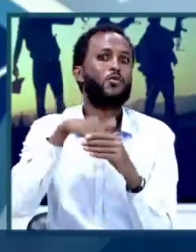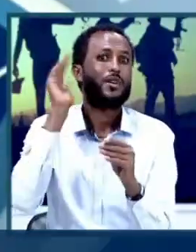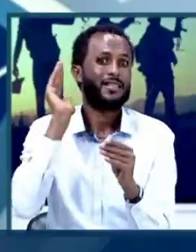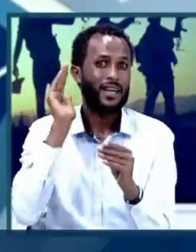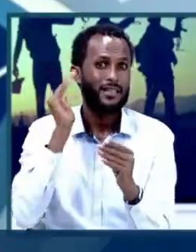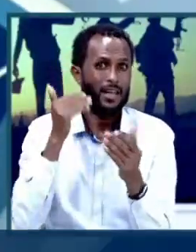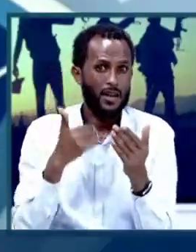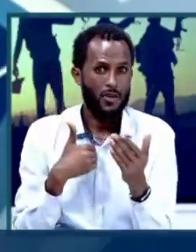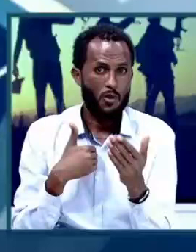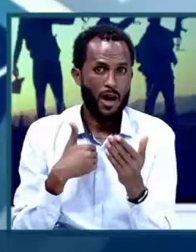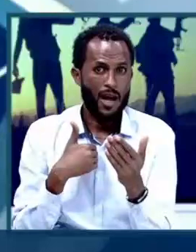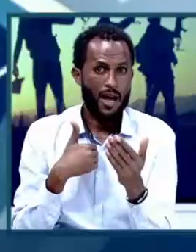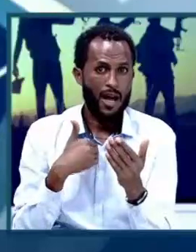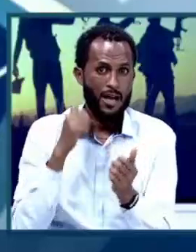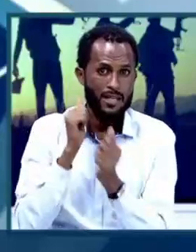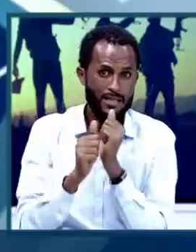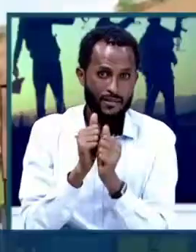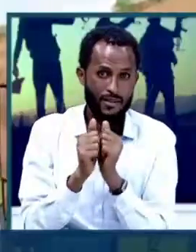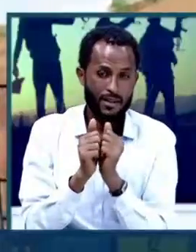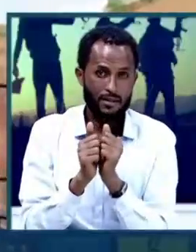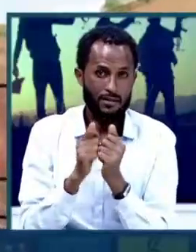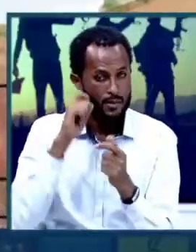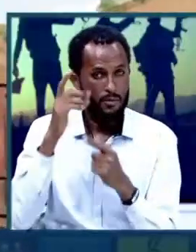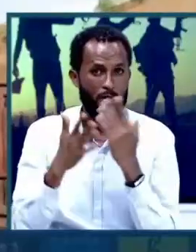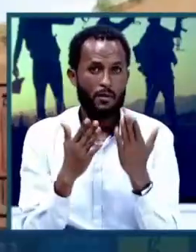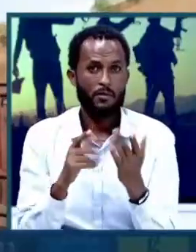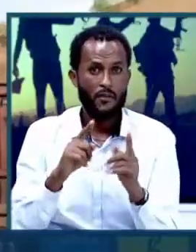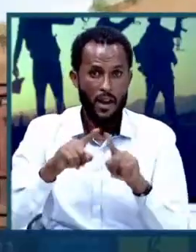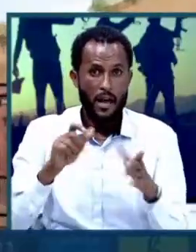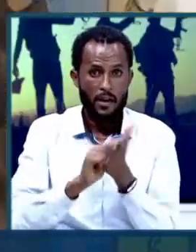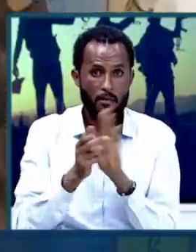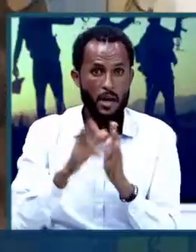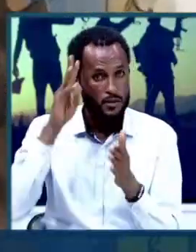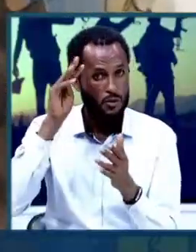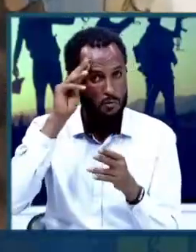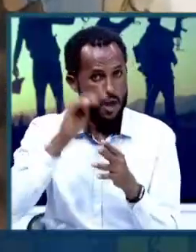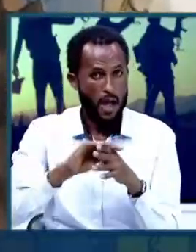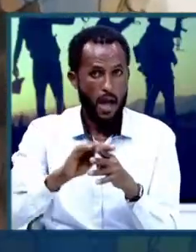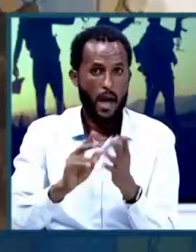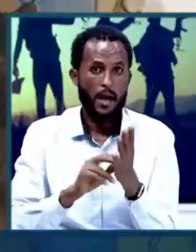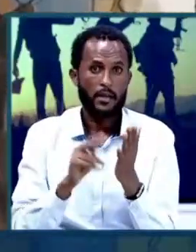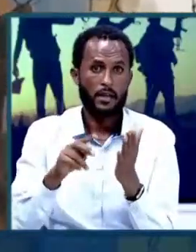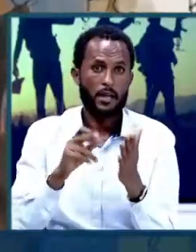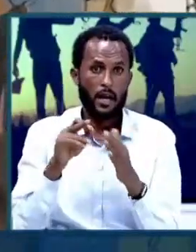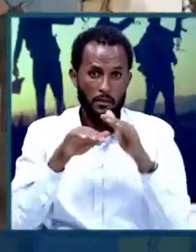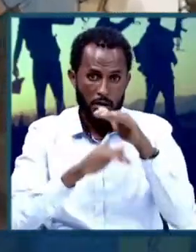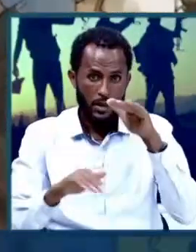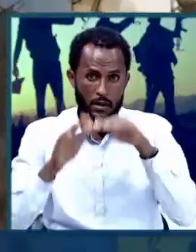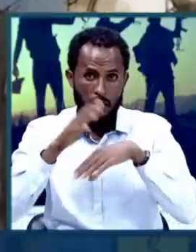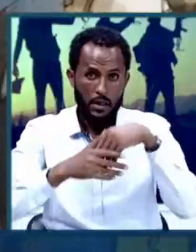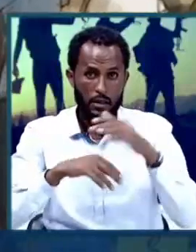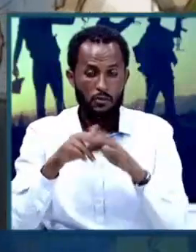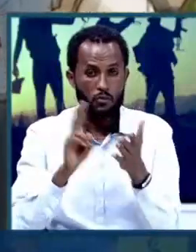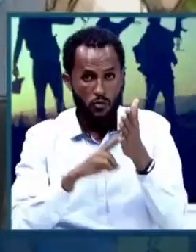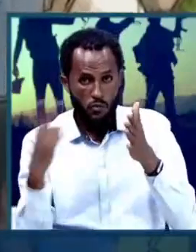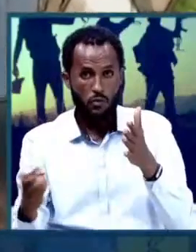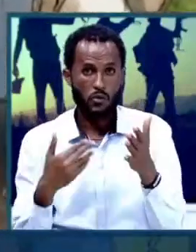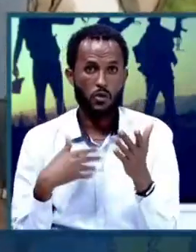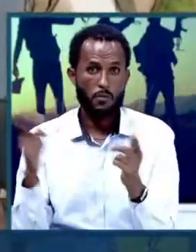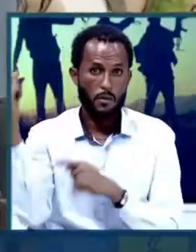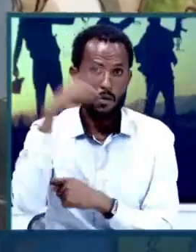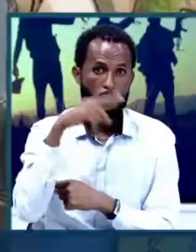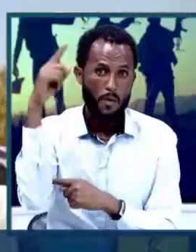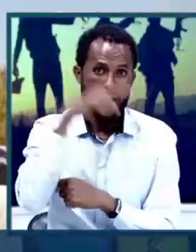ዝኒሃ ብርሰትን ባሪኹም ከም ምማር እዮም ብፍላይ ድማ ይብሉ እቶም ሰሙያ ሕጊ ኣብ ትሕቲ ኢድ ፀላኢ ወዲቑ ዘሎ ህዝቢ